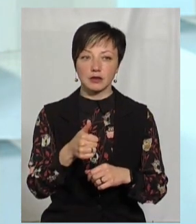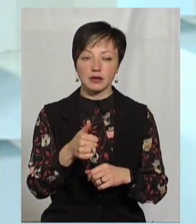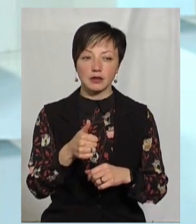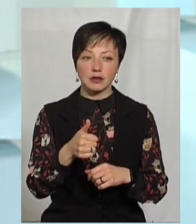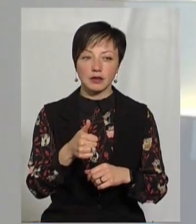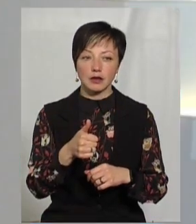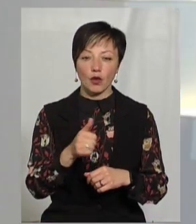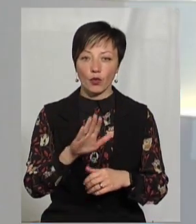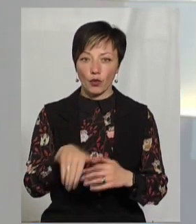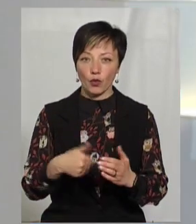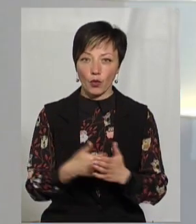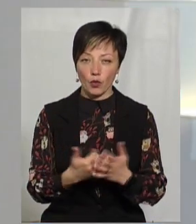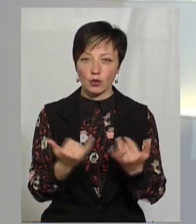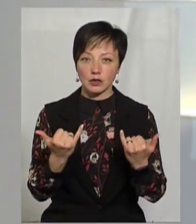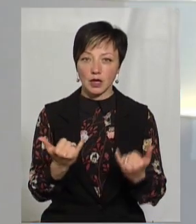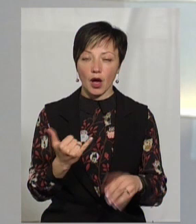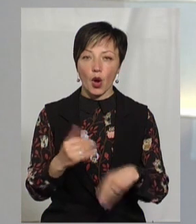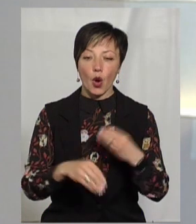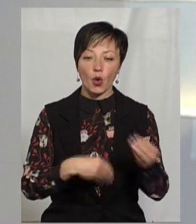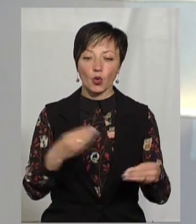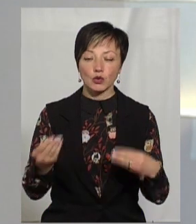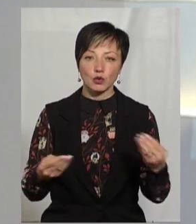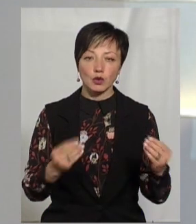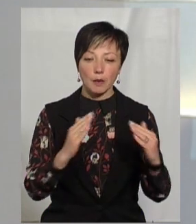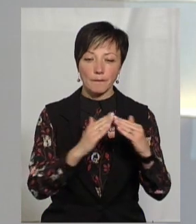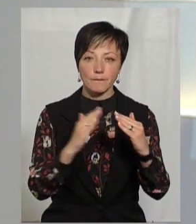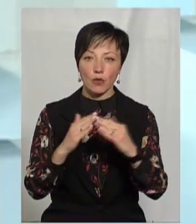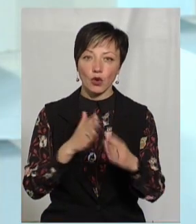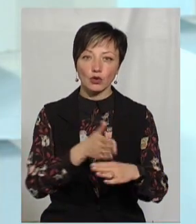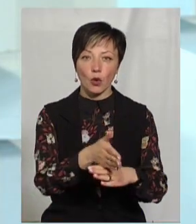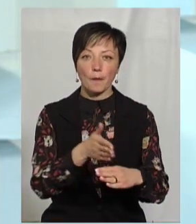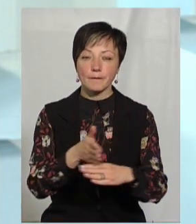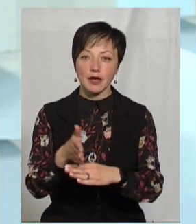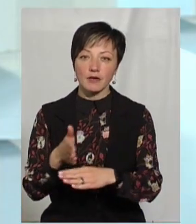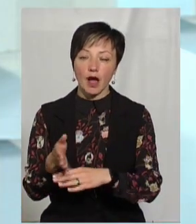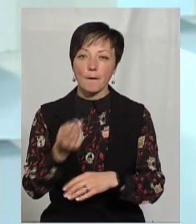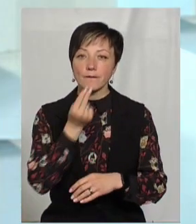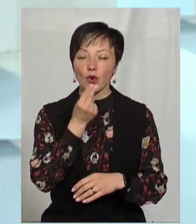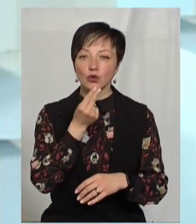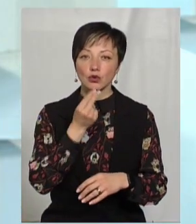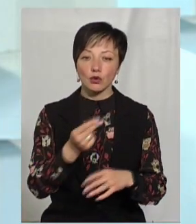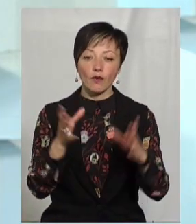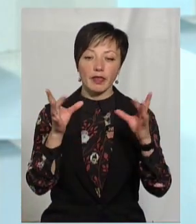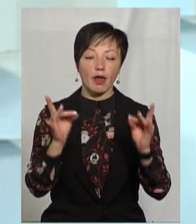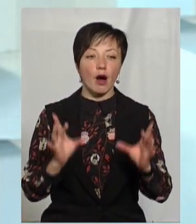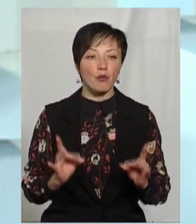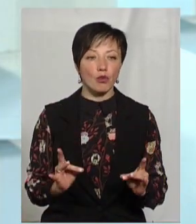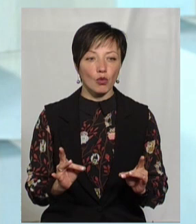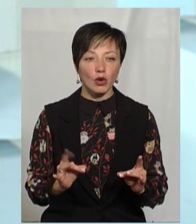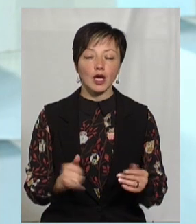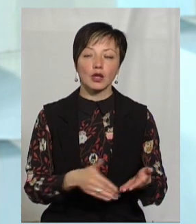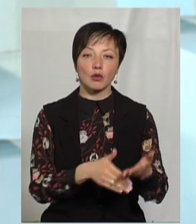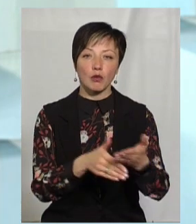по цей час ми розносимо по хатам, по домівкам продуктові набори, пакети